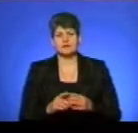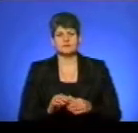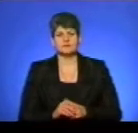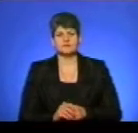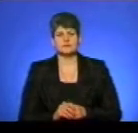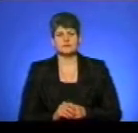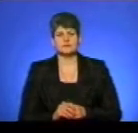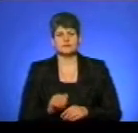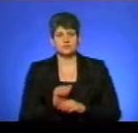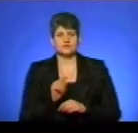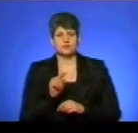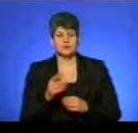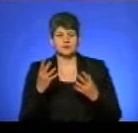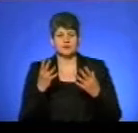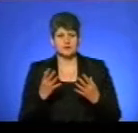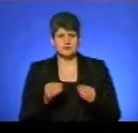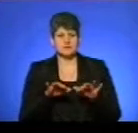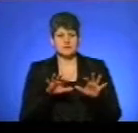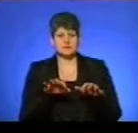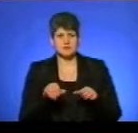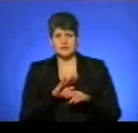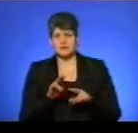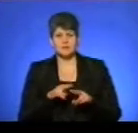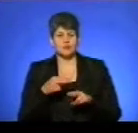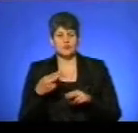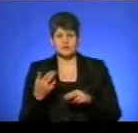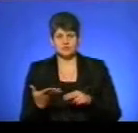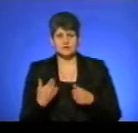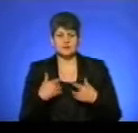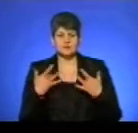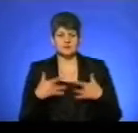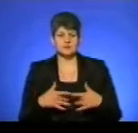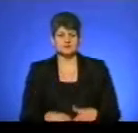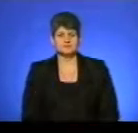не пішли, той день нас все-таки забрали і не вернули, і через те я звільнилася.